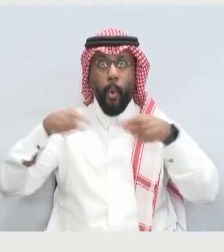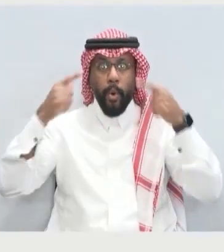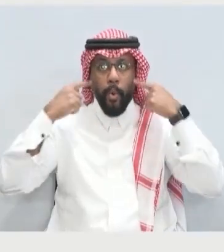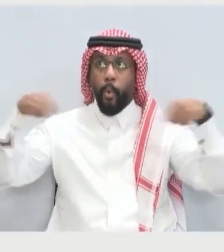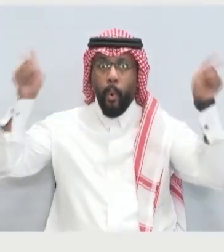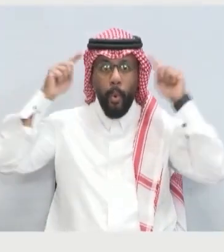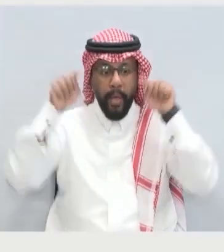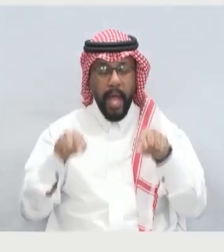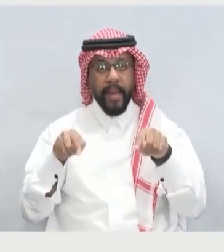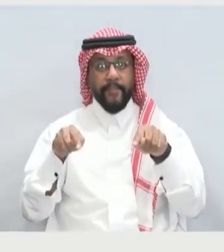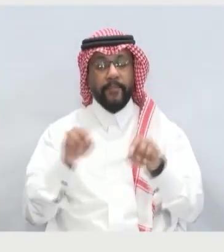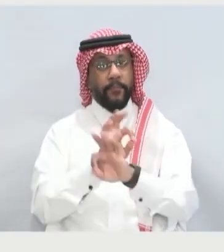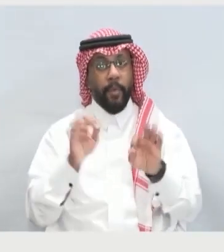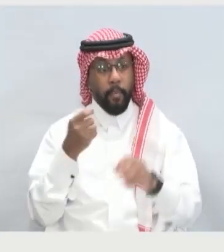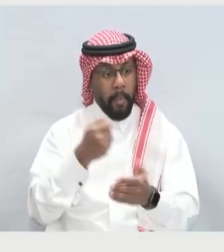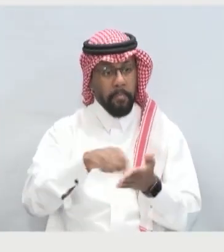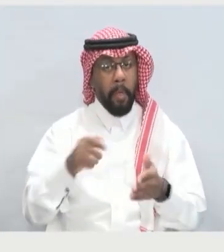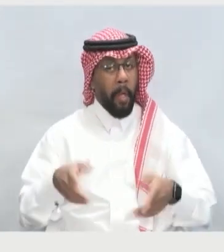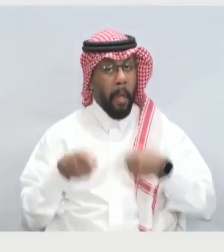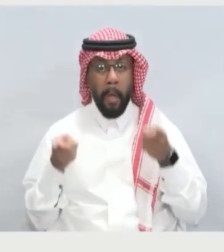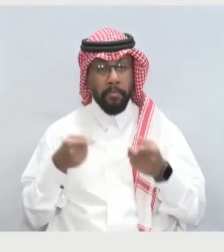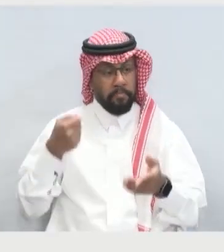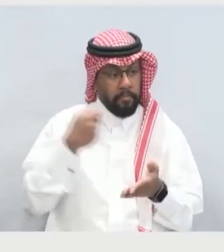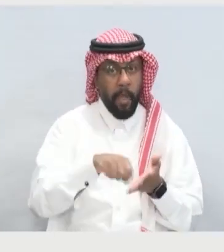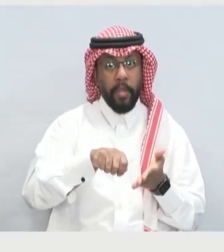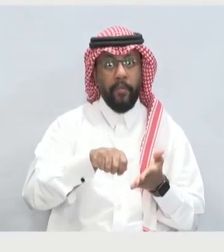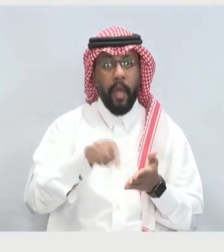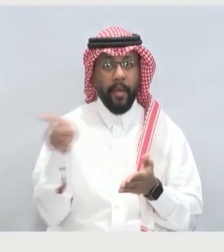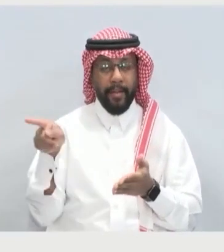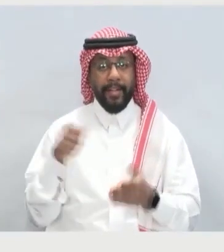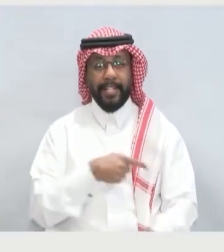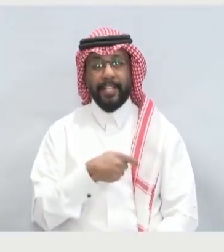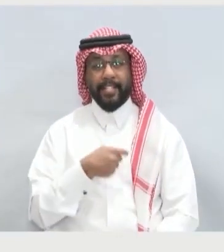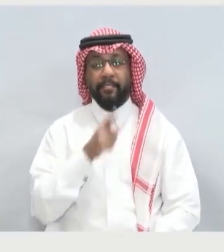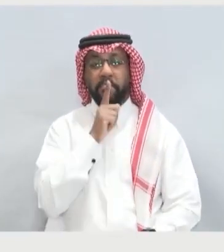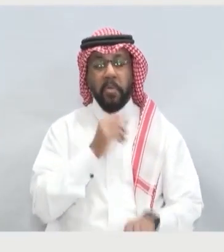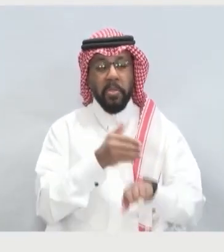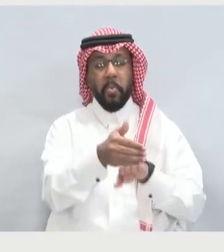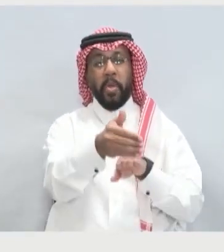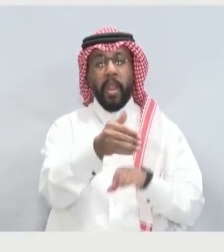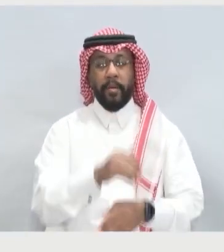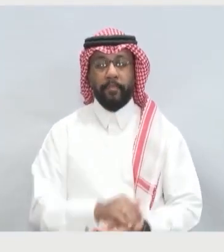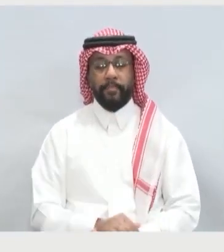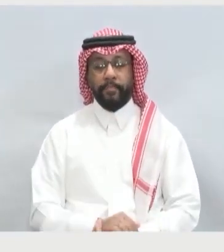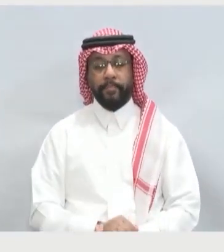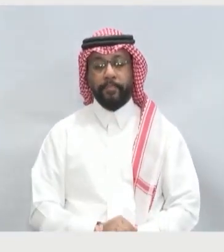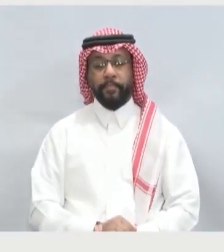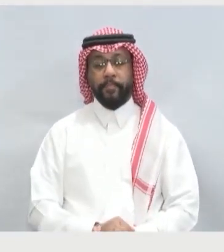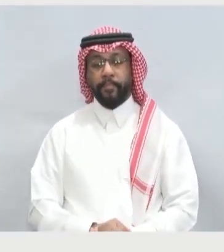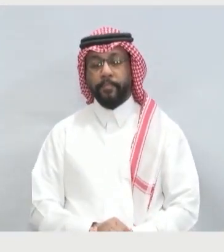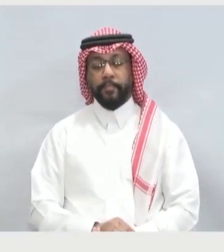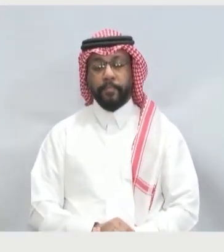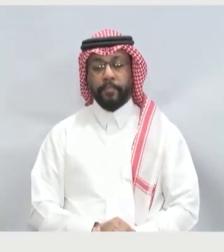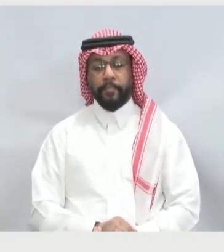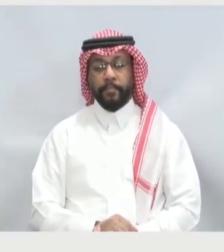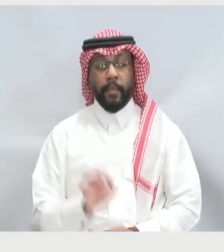تم دفع هذه المبالغ وبالتالي هذا ما يسمى بالاصول طويله الاجل وما يسمى بالسمعه اذا قد تشمل